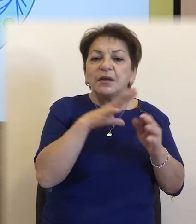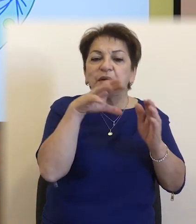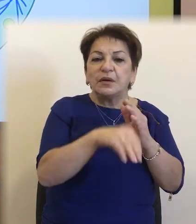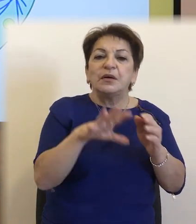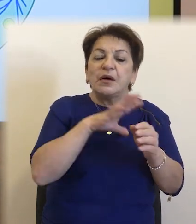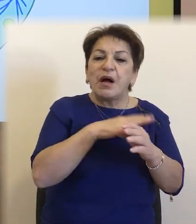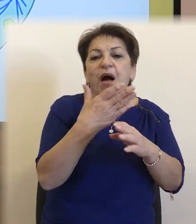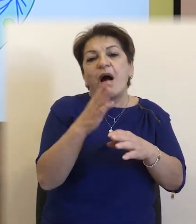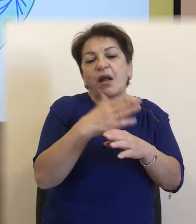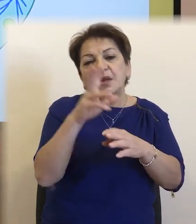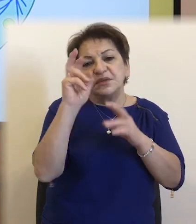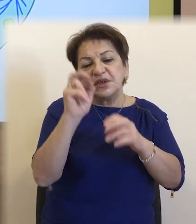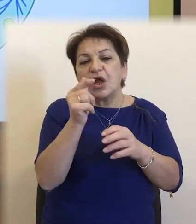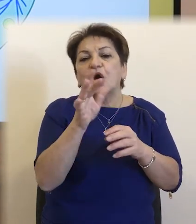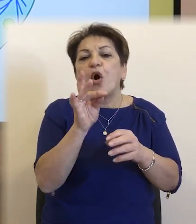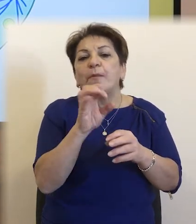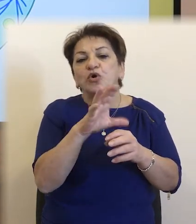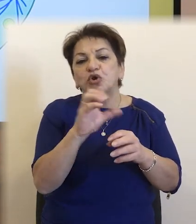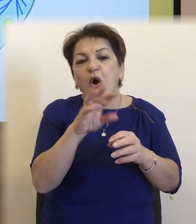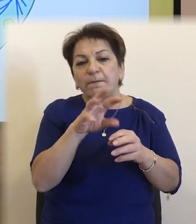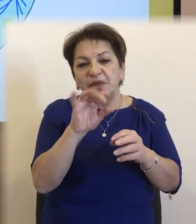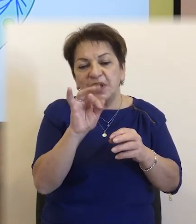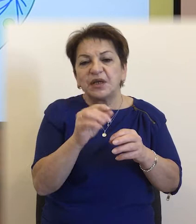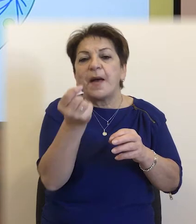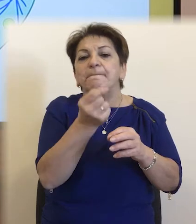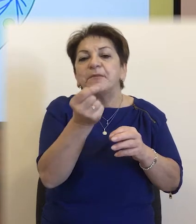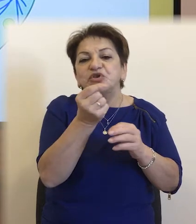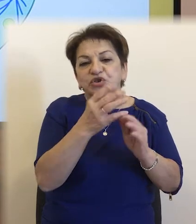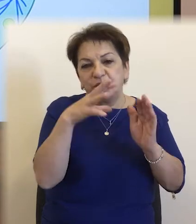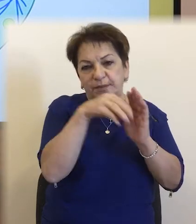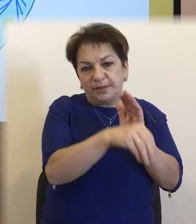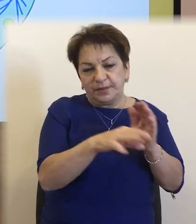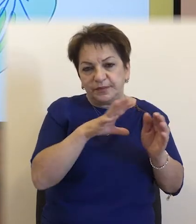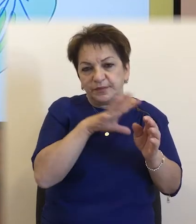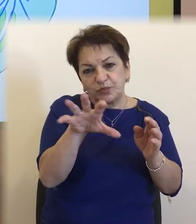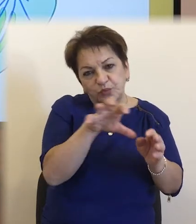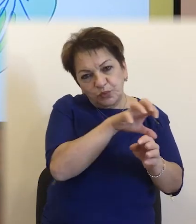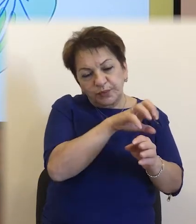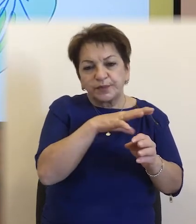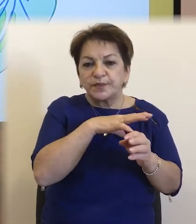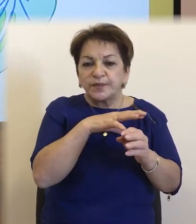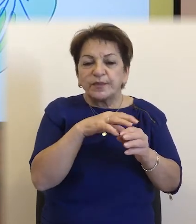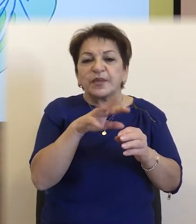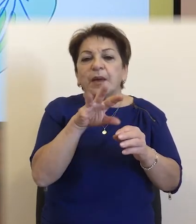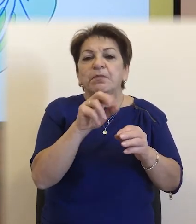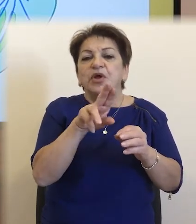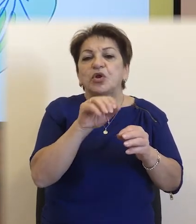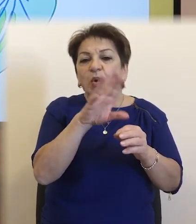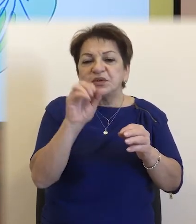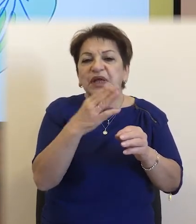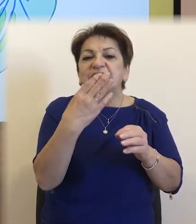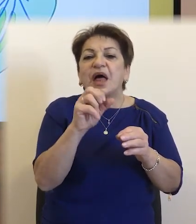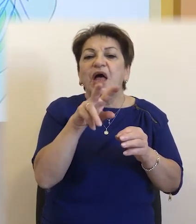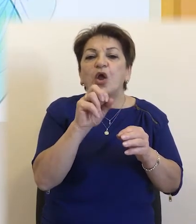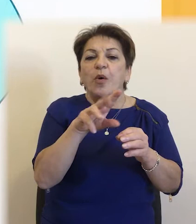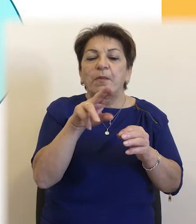ձևավորում են առանձին կրոմոսոմներ և ծգվում են դեպի բճի բևերներ։ Միտոզի վերջին